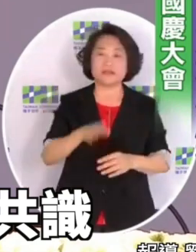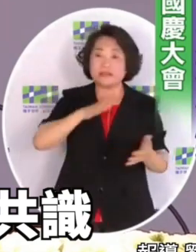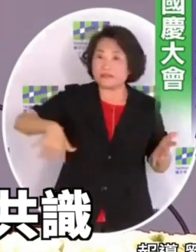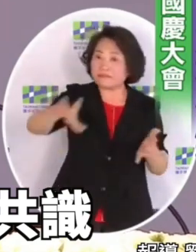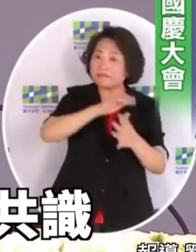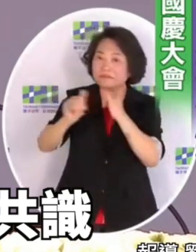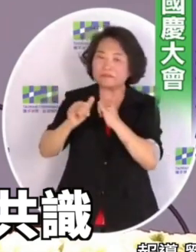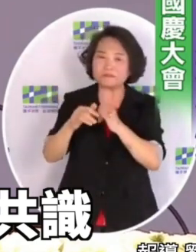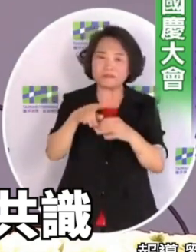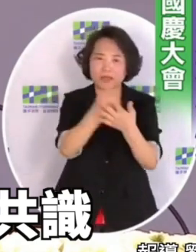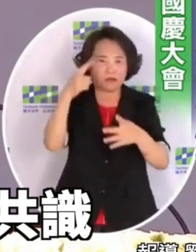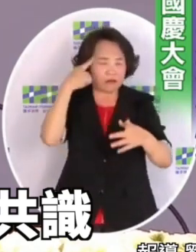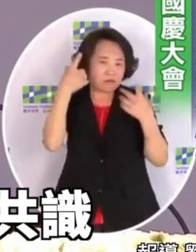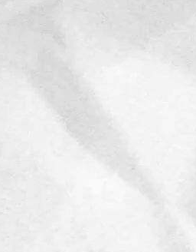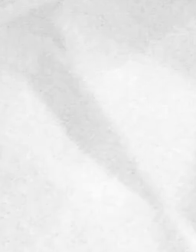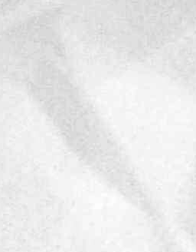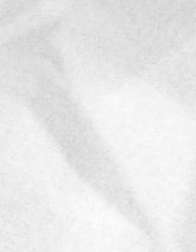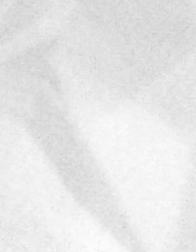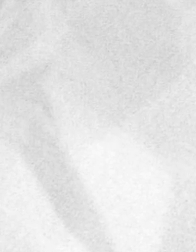社会最大的共识。